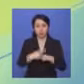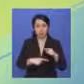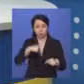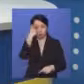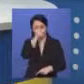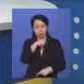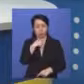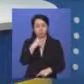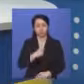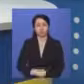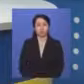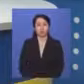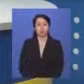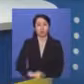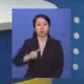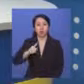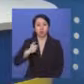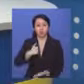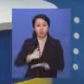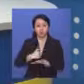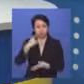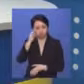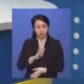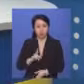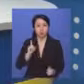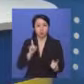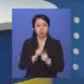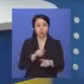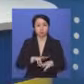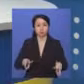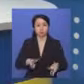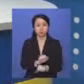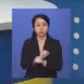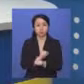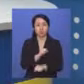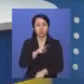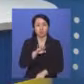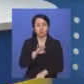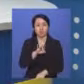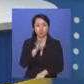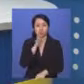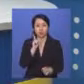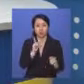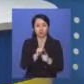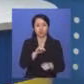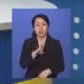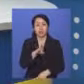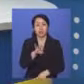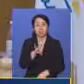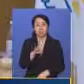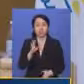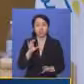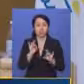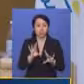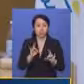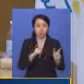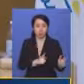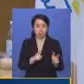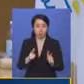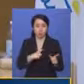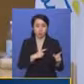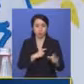года. Первый президент принял министра обороны Нурлана Ермекбаева. В ходе встречи Нурсултану Назарбаеву доложено о